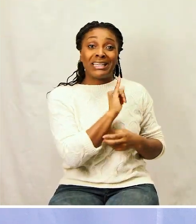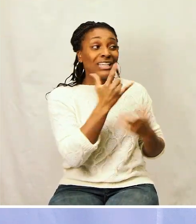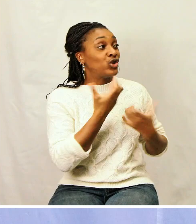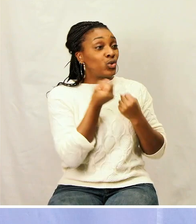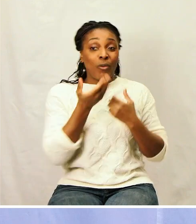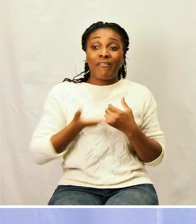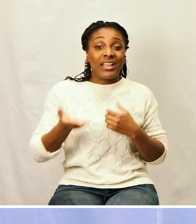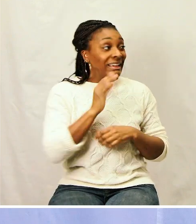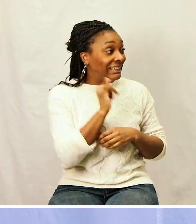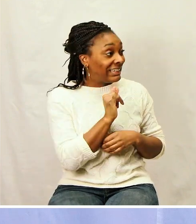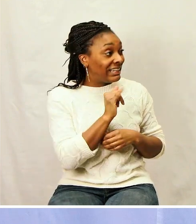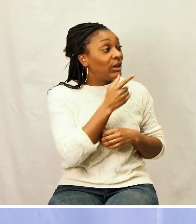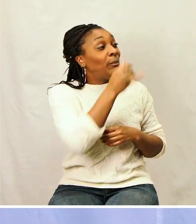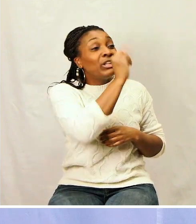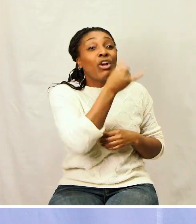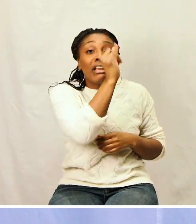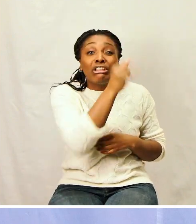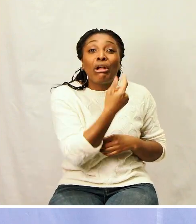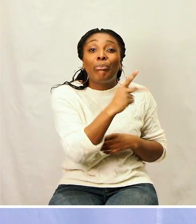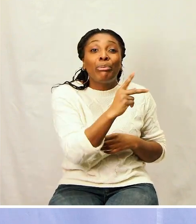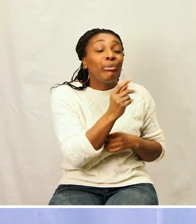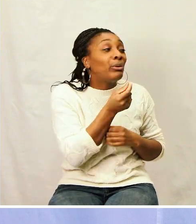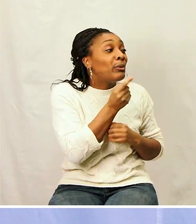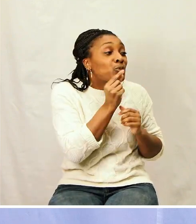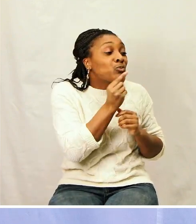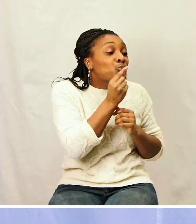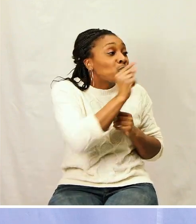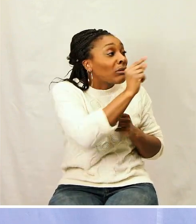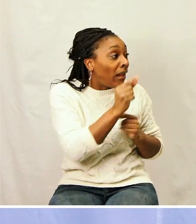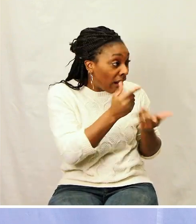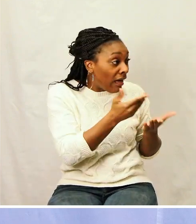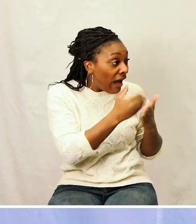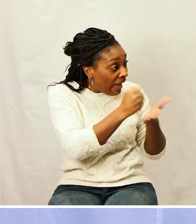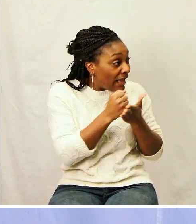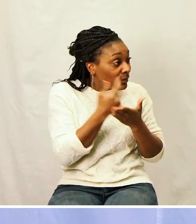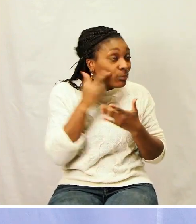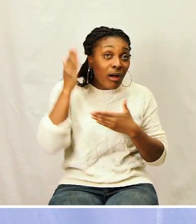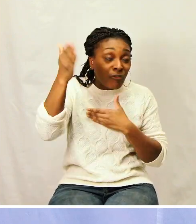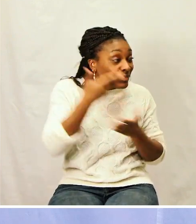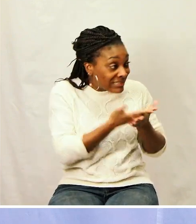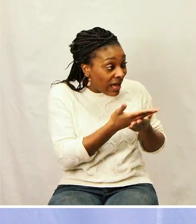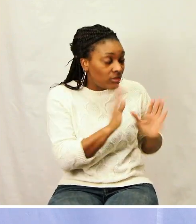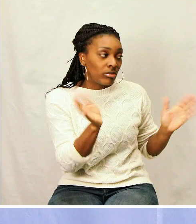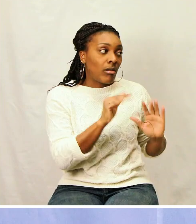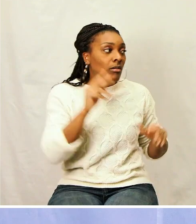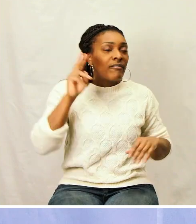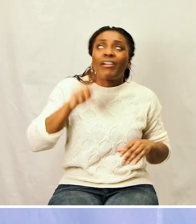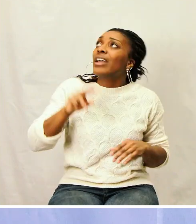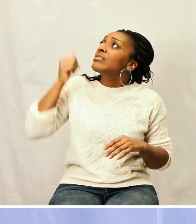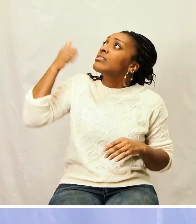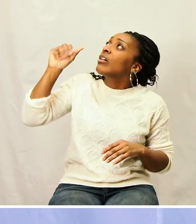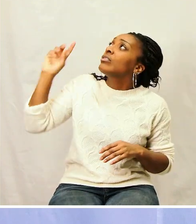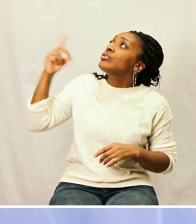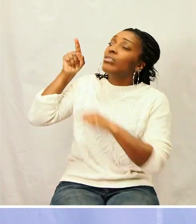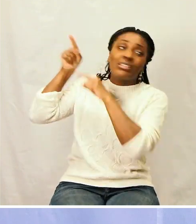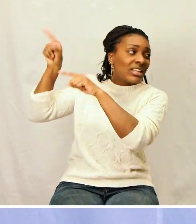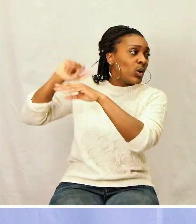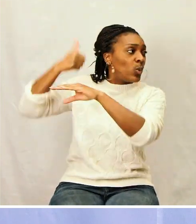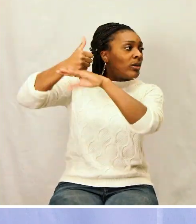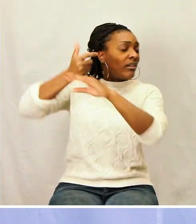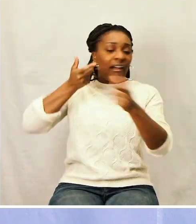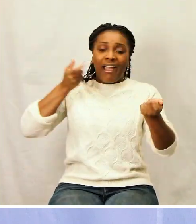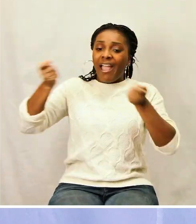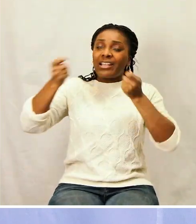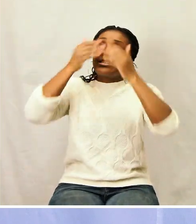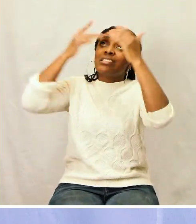ne sont pas ces dieux-là qui nous ont changé ce sont pas ces dieux-là qui vont bâtir notre avenir mais c'est le seul vrai Dieu qui règne sur la terre